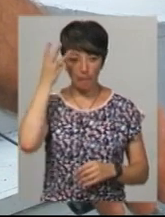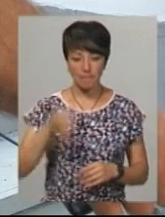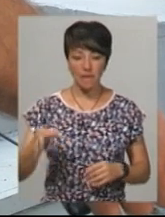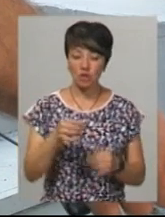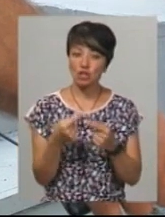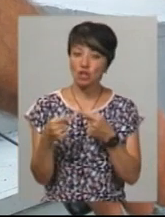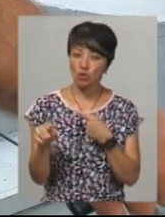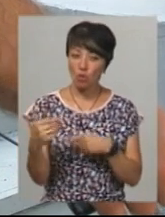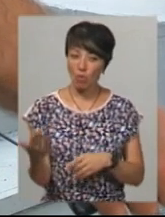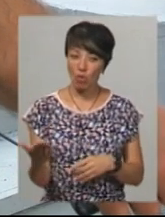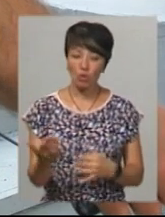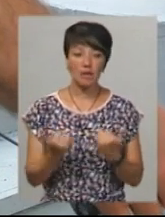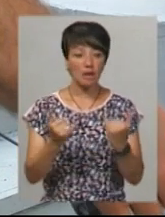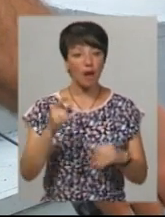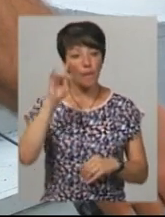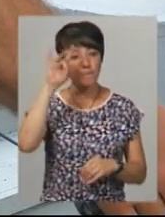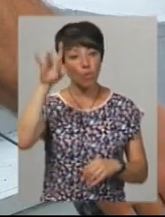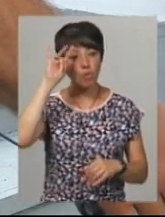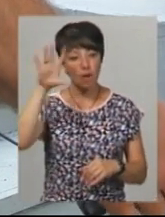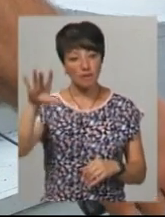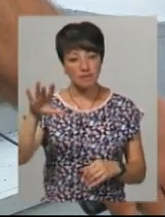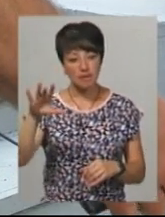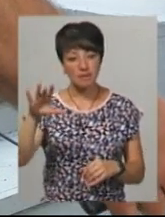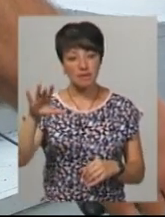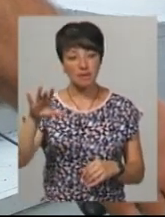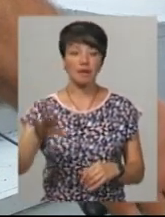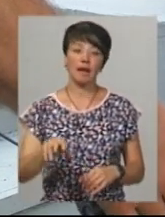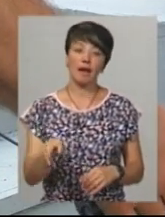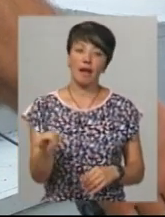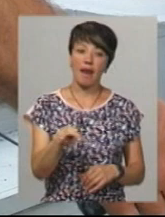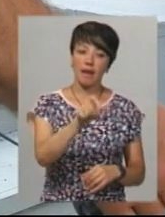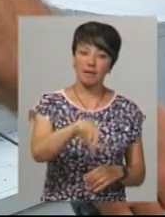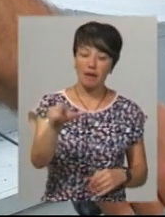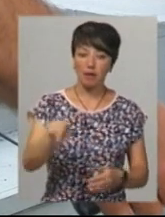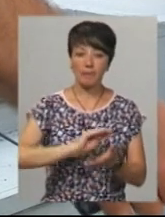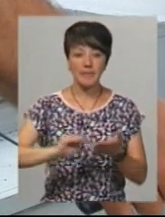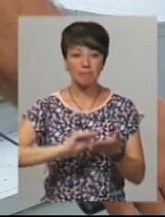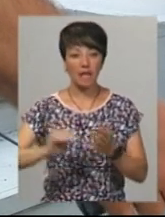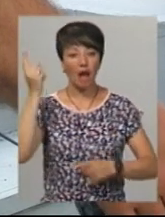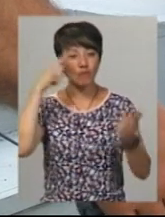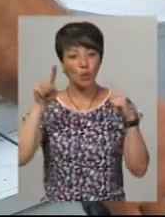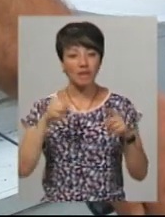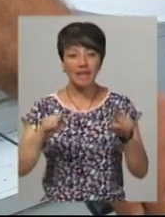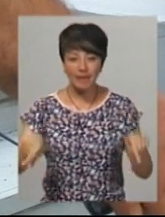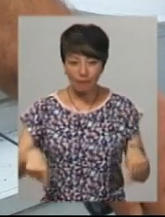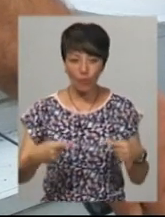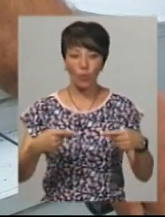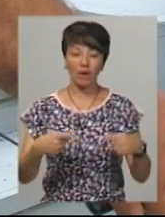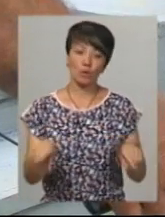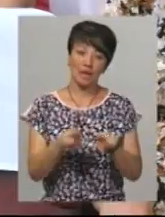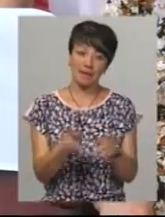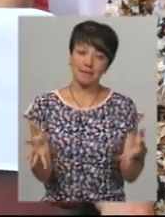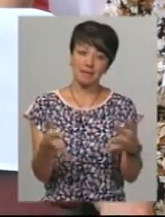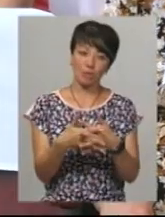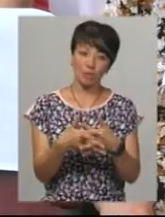З іншого боку, для популяризації літераторів, письменників, авторів, які творять. Отакий